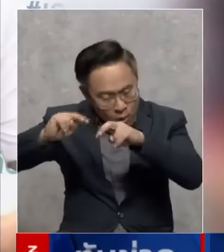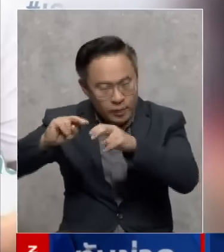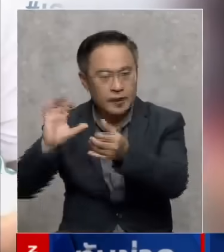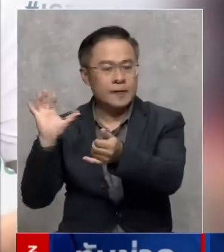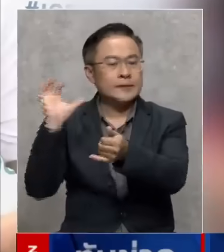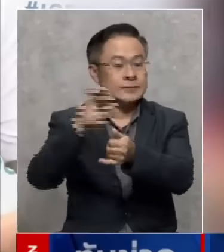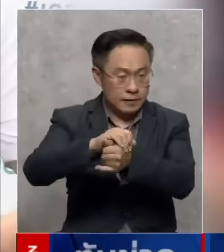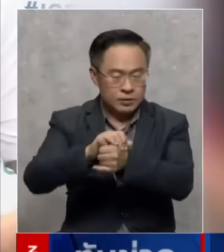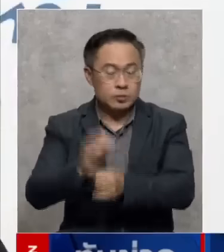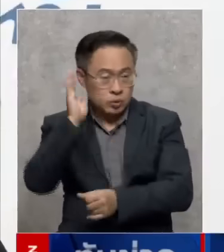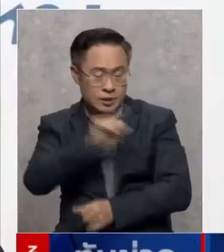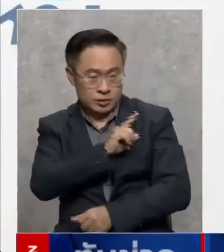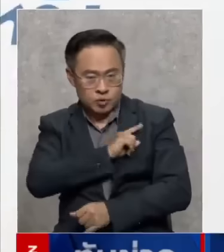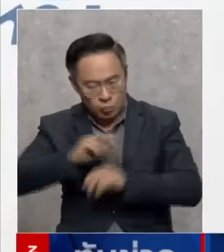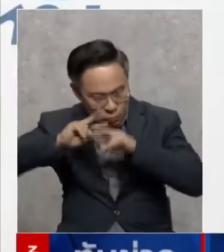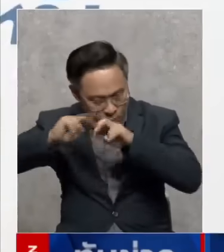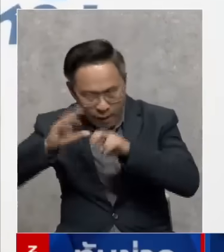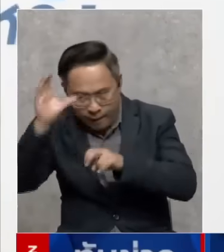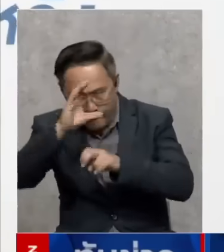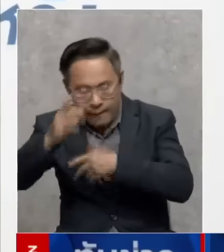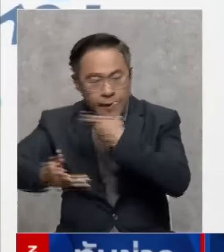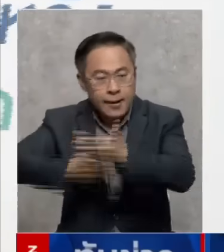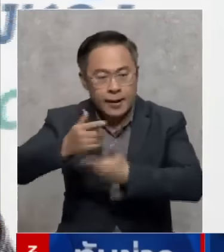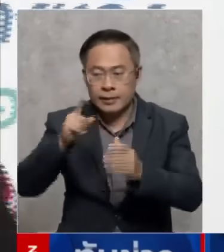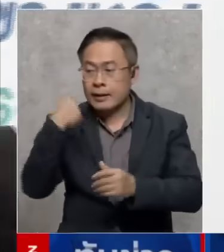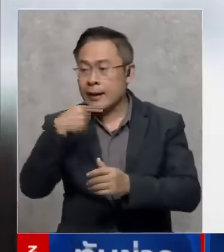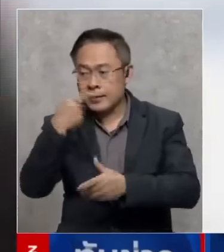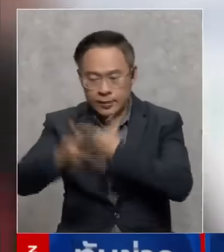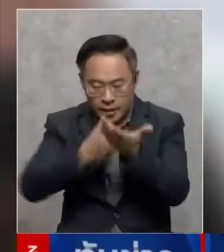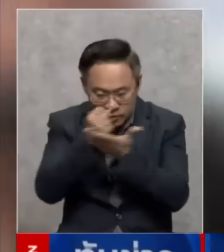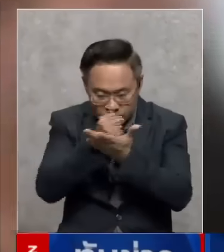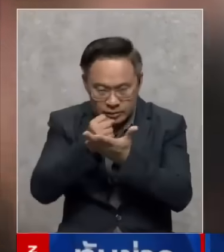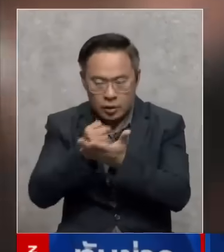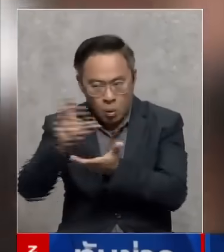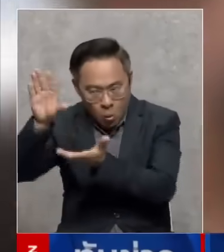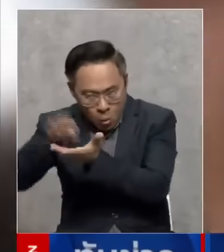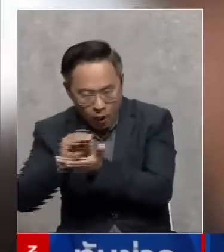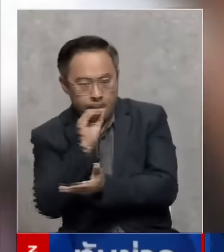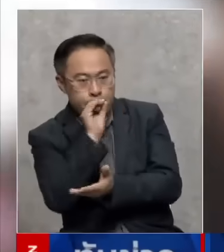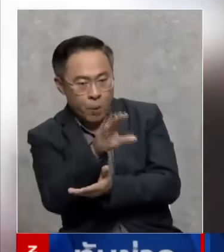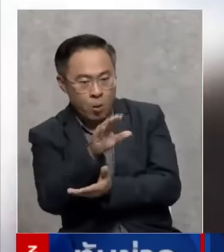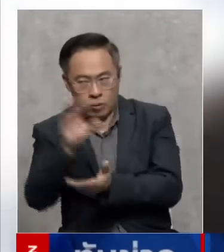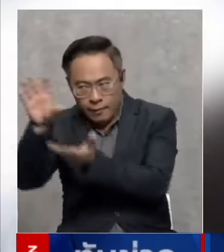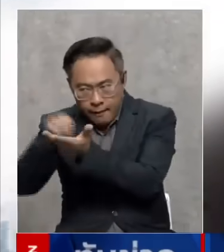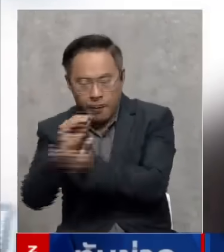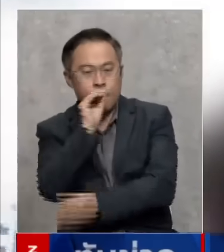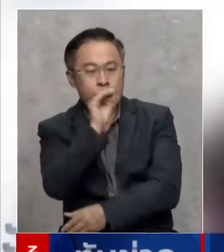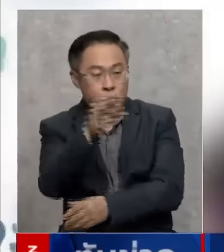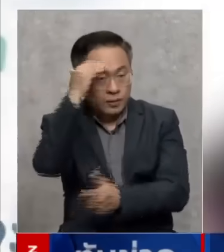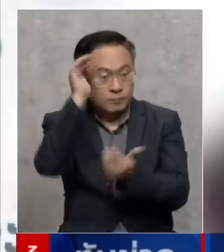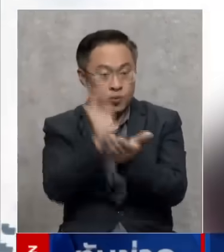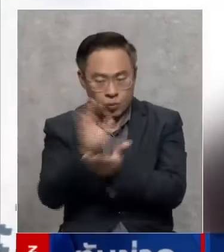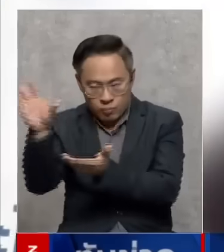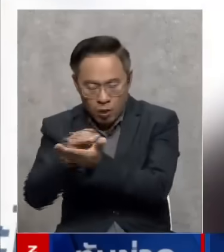ชายคนนี้เล่าให้ฟังว่าเป็นสายให้กับตำรวจแล้วคดีล่าสุดเนี่ยเป็นสายปุ๊บก็ไปตรวจค้นบ้านหลังหนึ่งซึ่งเป็น